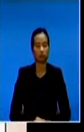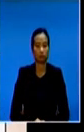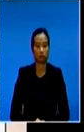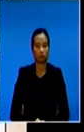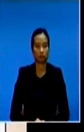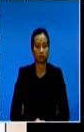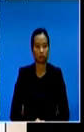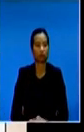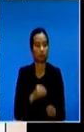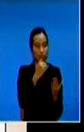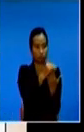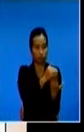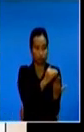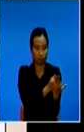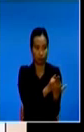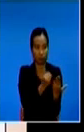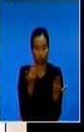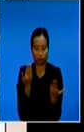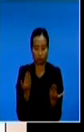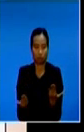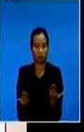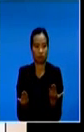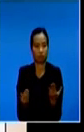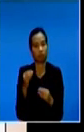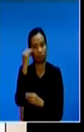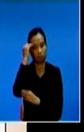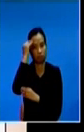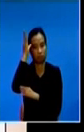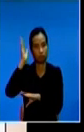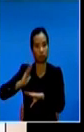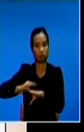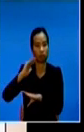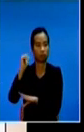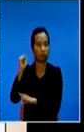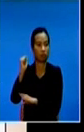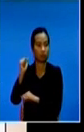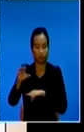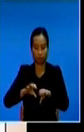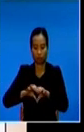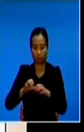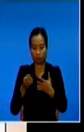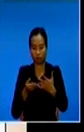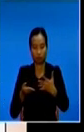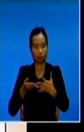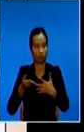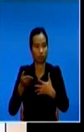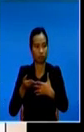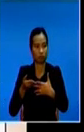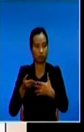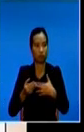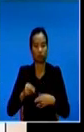จากบัญชีนี้เราจะนำไปประกอบความรู้ความสามารถแต่นี้การจะได้ความรู้ความสามารถเนี่ยก็คงต้องใช้วิธี